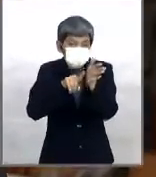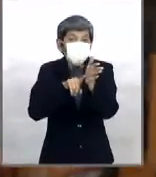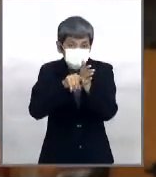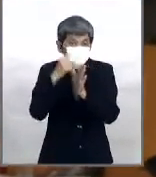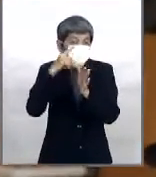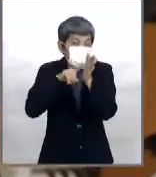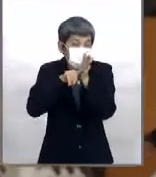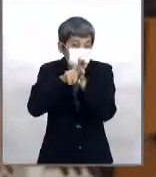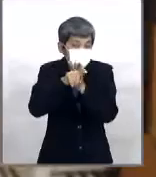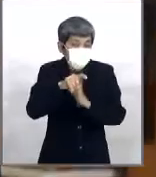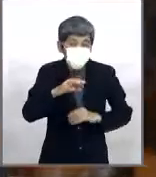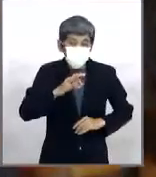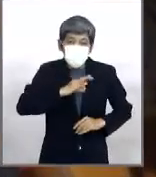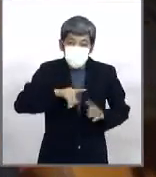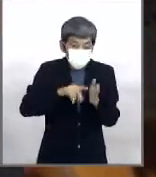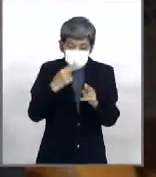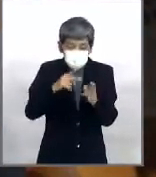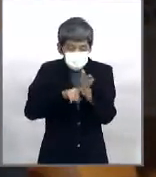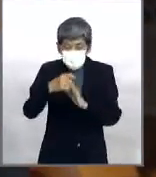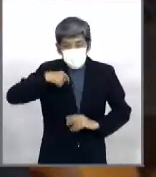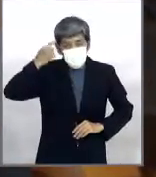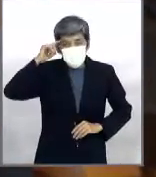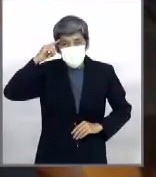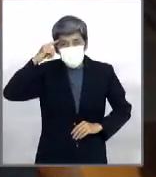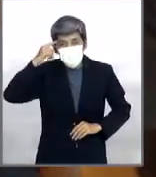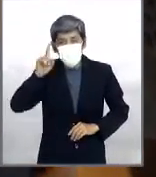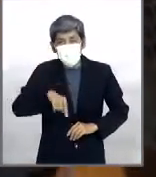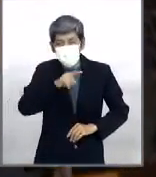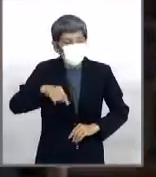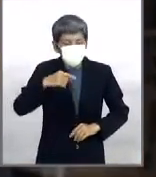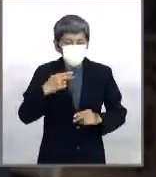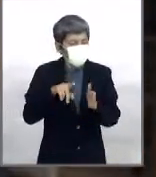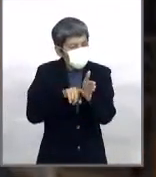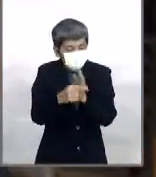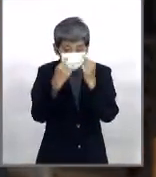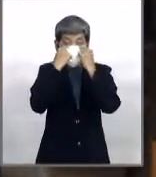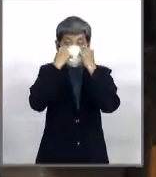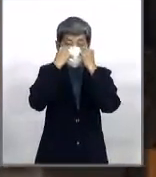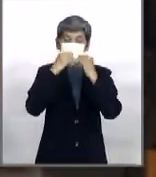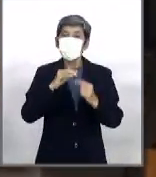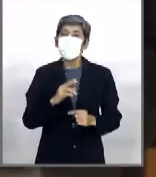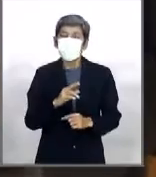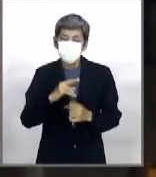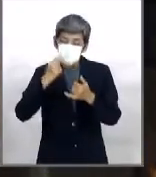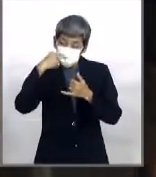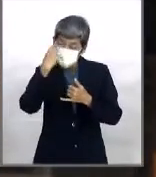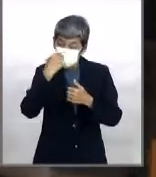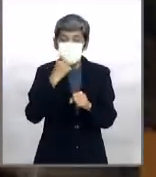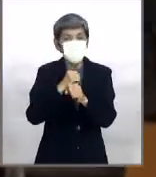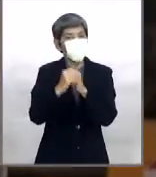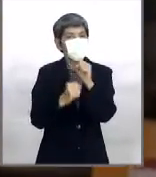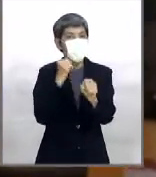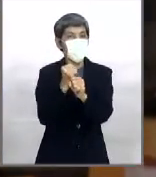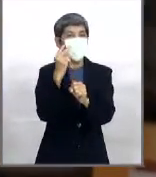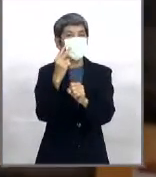เชื้อโรคเข้าตา ใช่แต่จำเชื้อไม่ได้มันพูดยากภาษาอังกฤษครับผมเนาะก็คุณหมอใช้เวลาในการรักษาเนี่ยมาประม